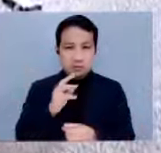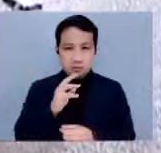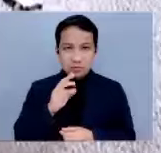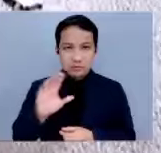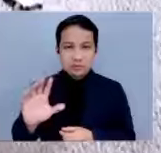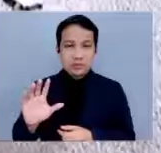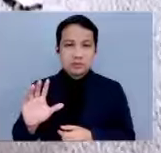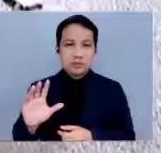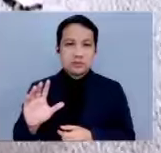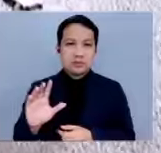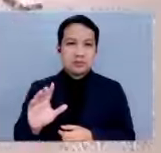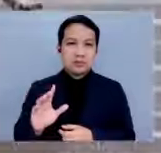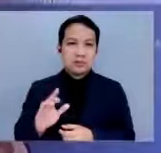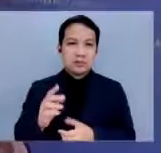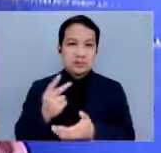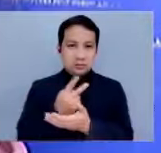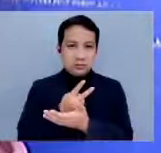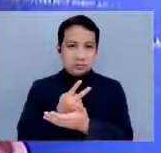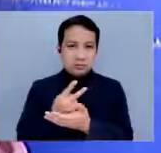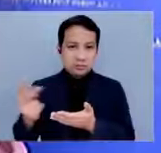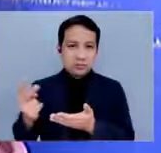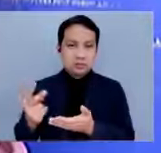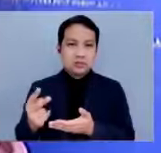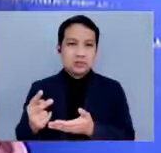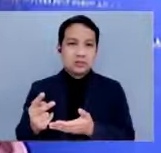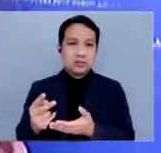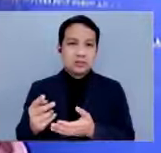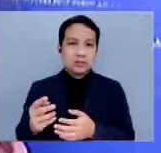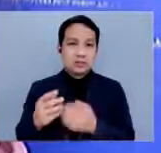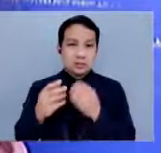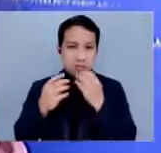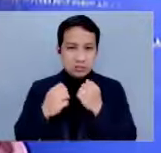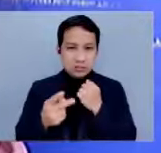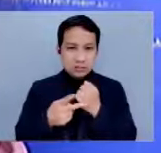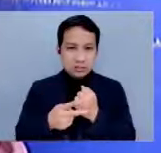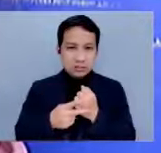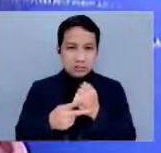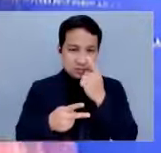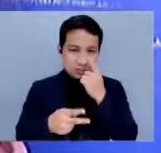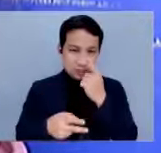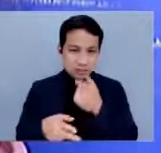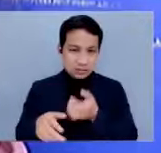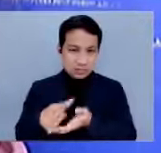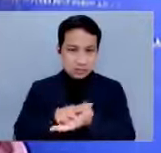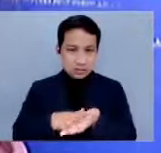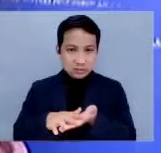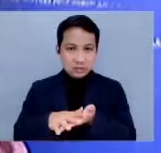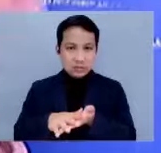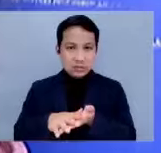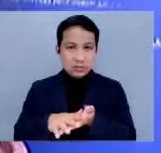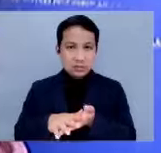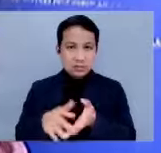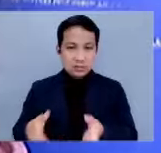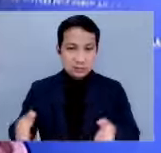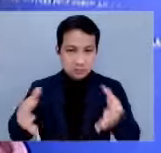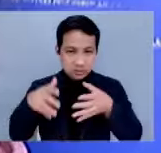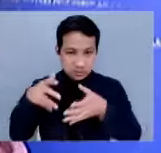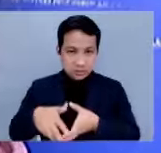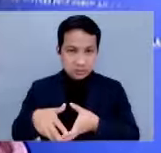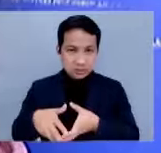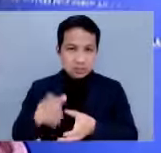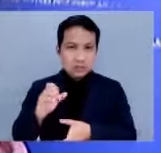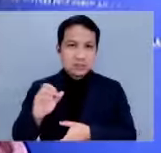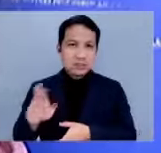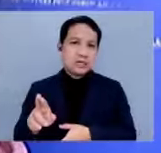halos dalawang linggo na. Nagtitipid kami yung panghugas namin plato. Alagay namin sa timba, pan-CR.